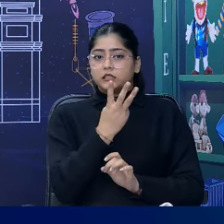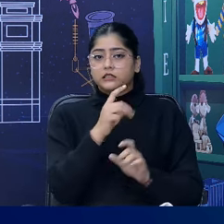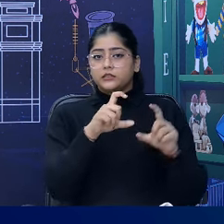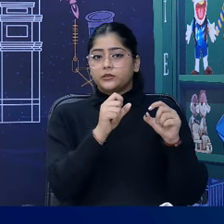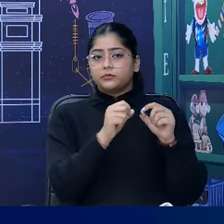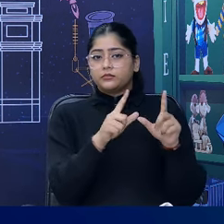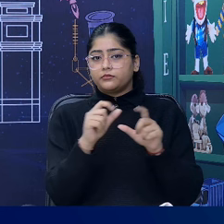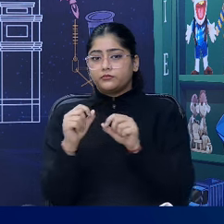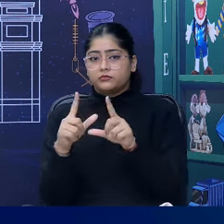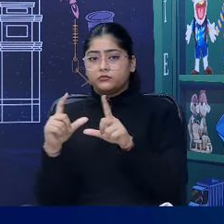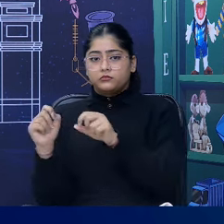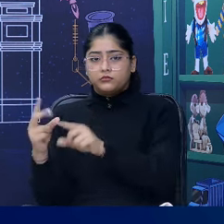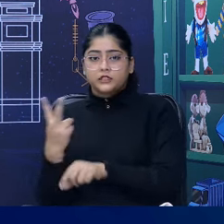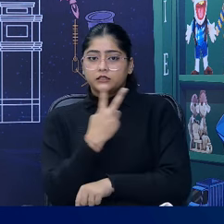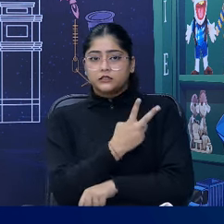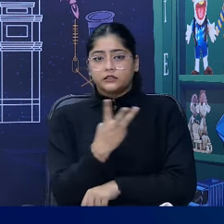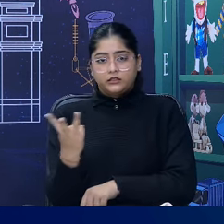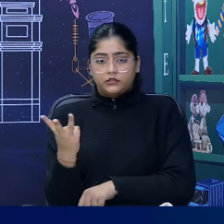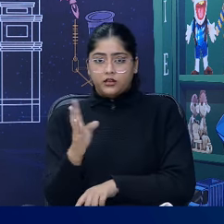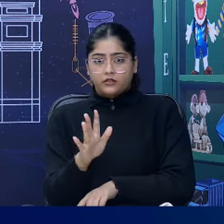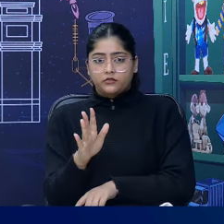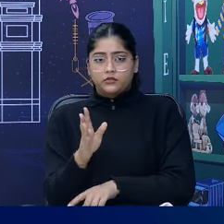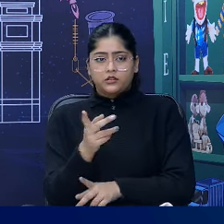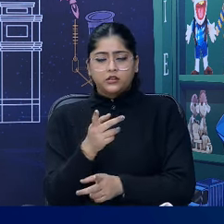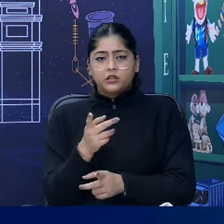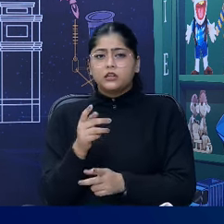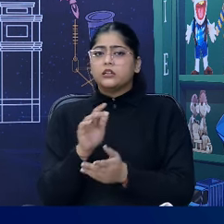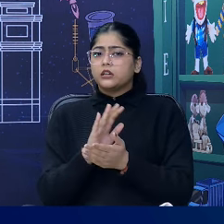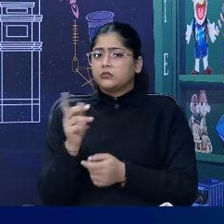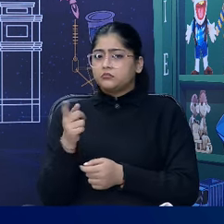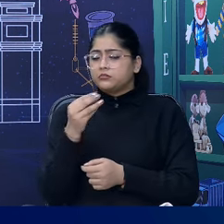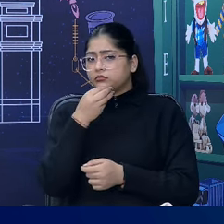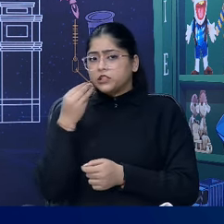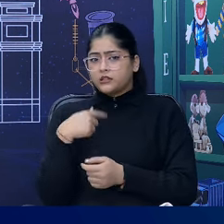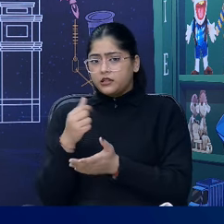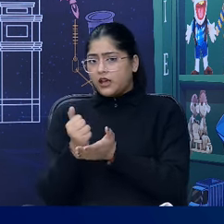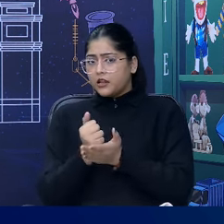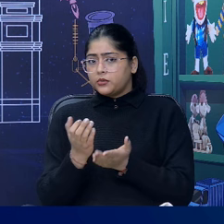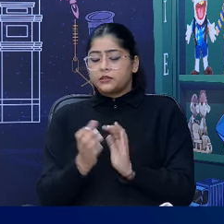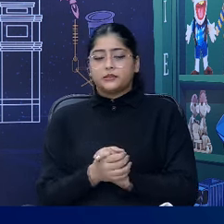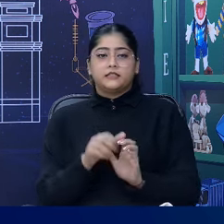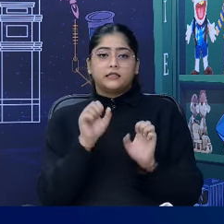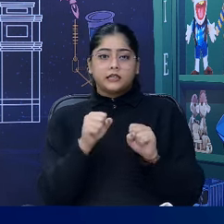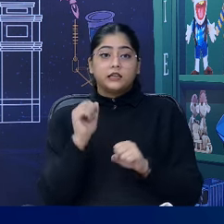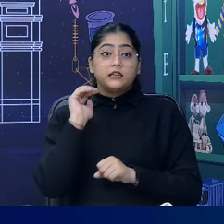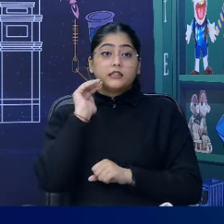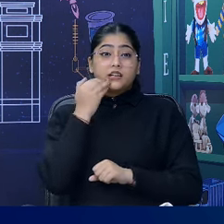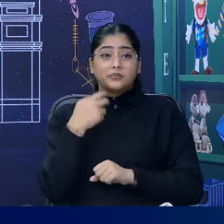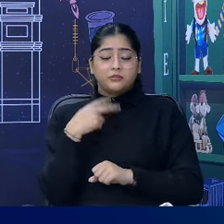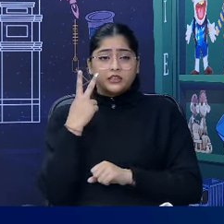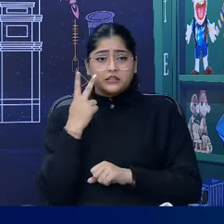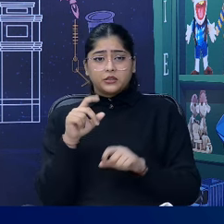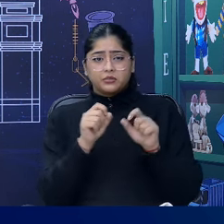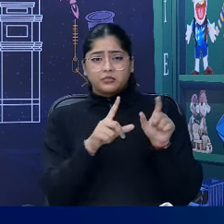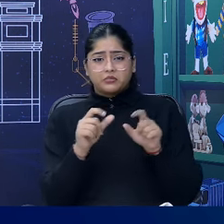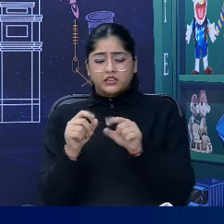देखिए. व्हाट आर दीज पिक्चर्स? हरप्रीत, कुछ आप हेल्प करेंगे? श्योर मैम. जब मैं ये पिक्चर्स देख रही हूँ तो ये